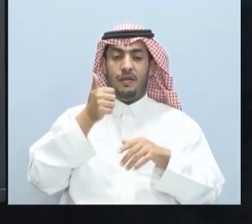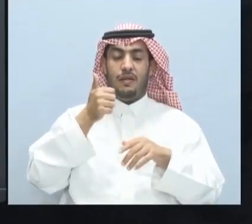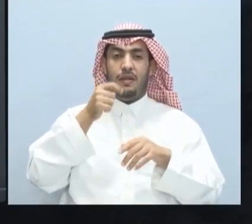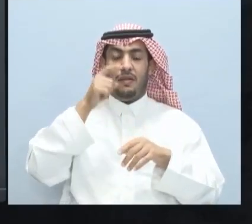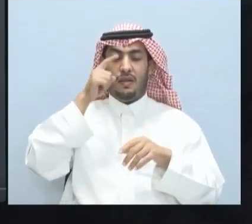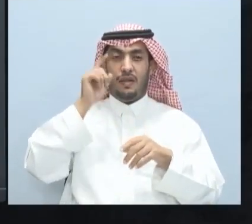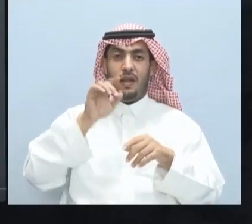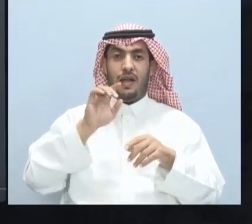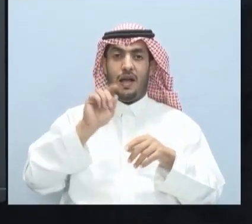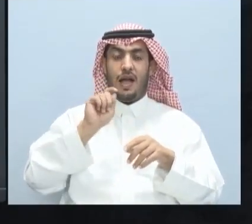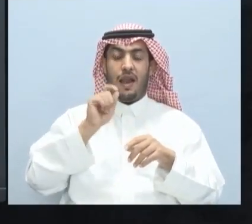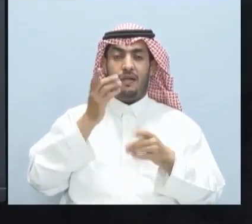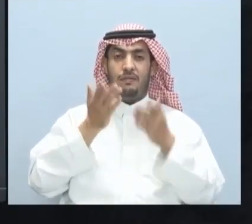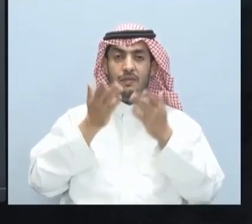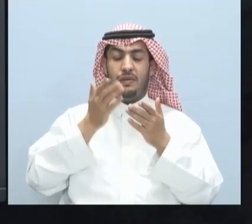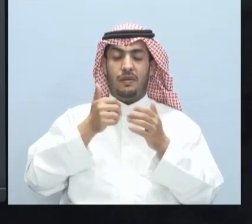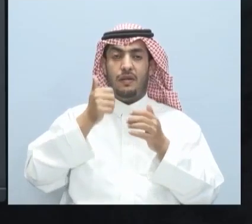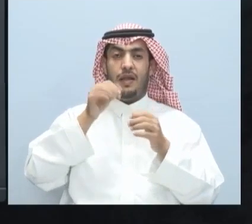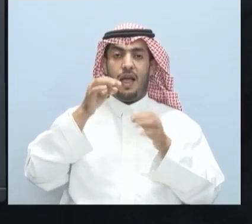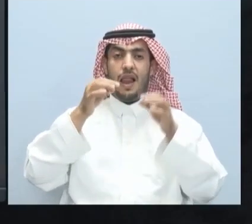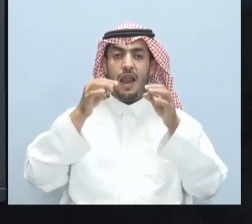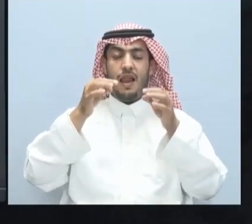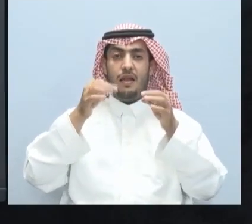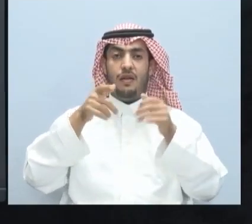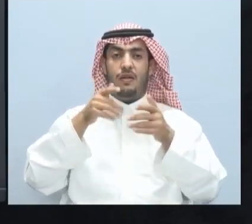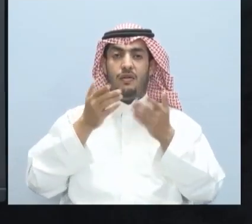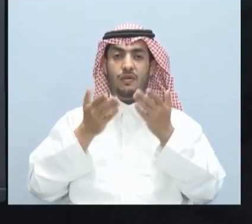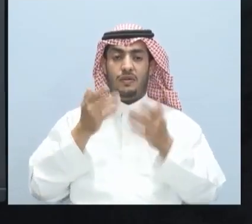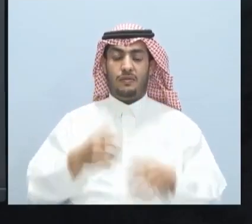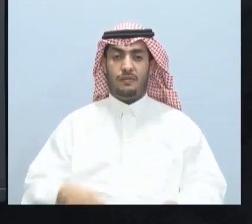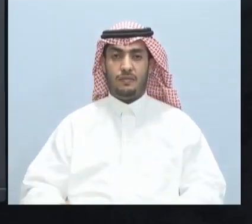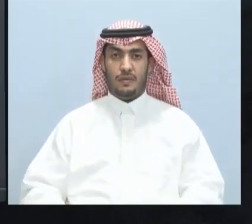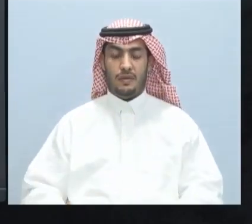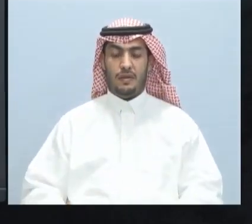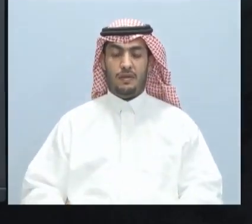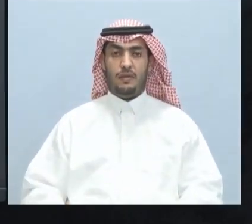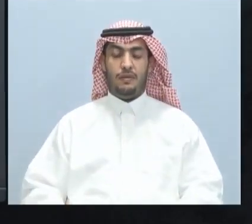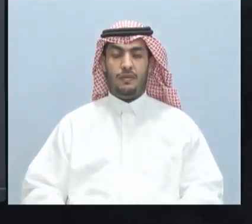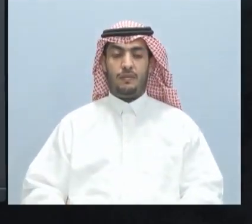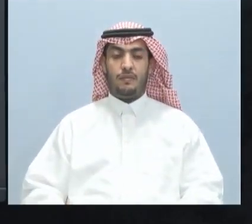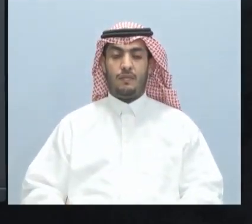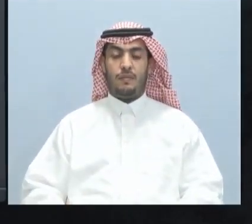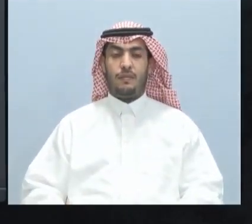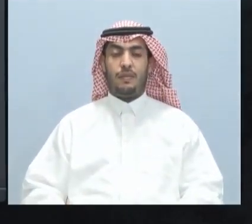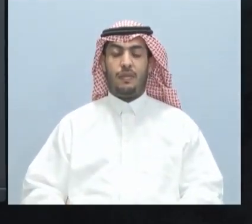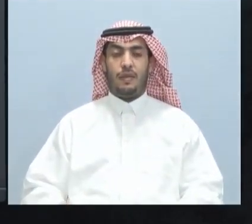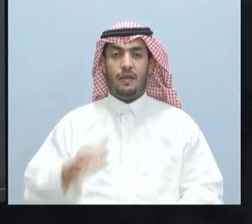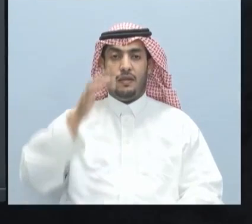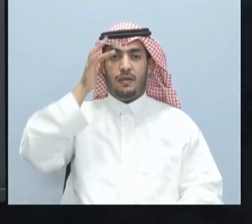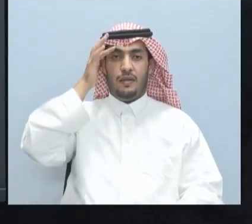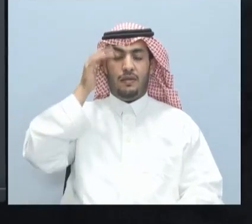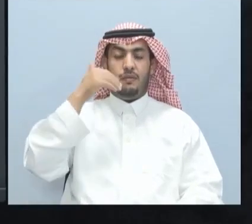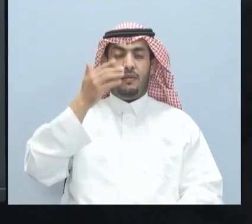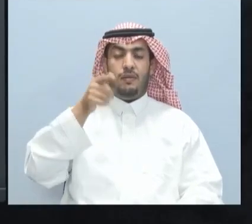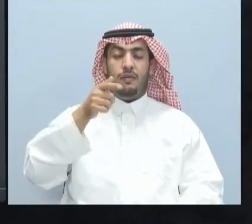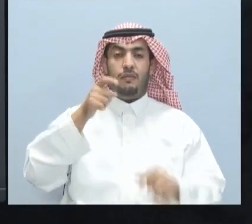يقف القلم الذي يحمل الهلالات على هذا القلم على القلم الحر طبعا عندها هنا